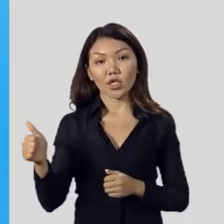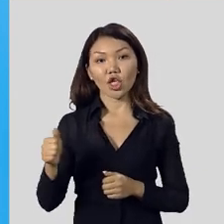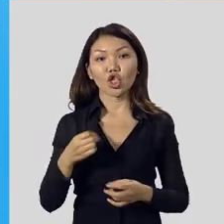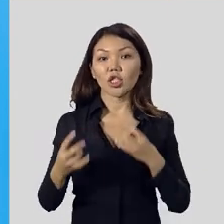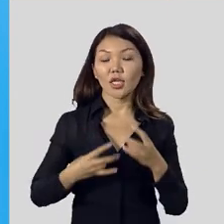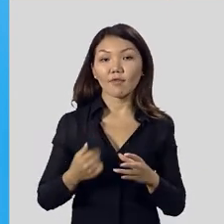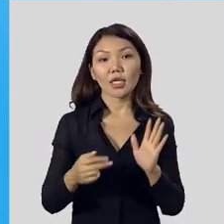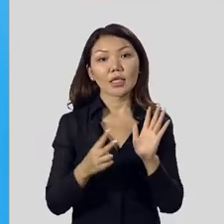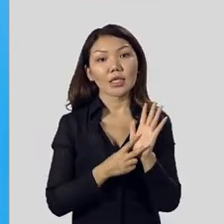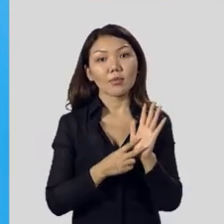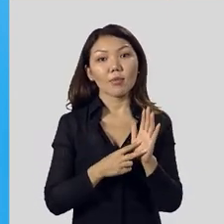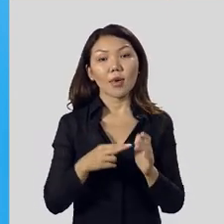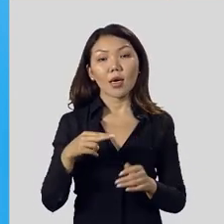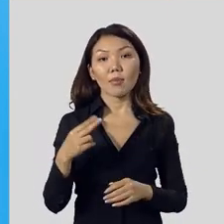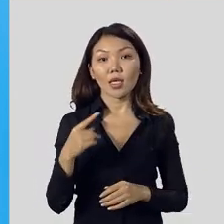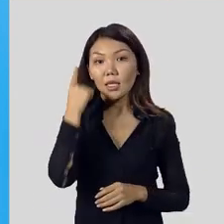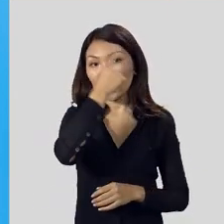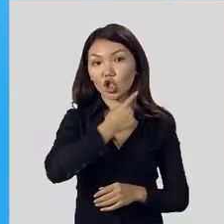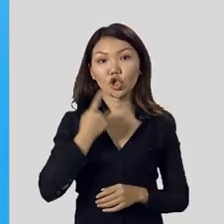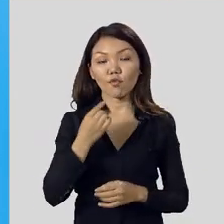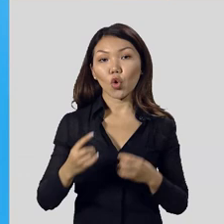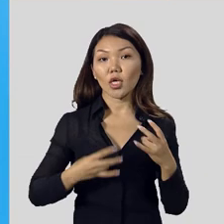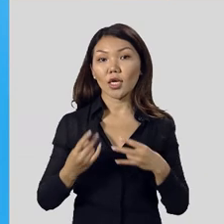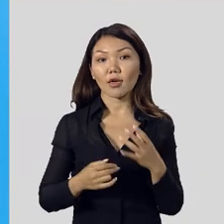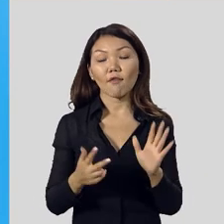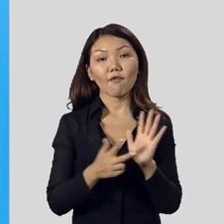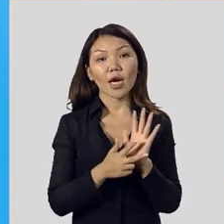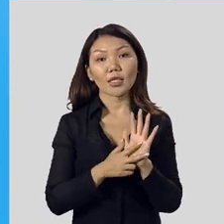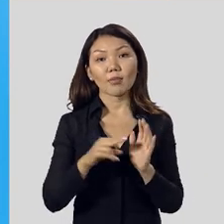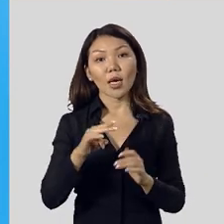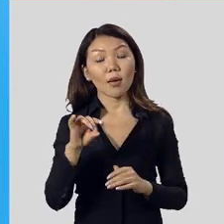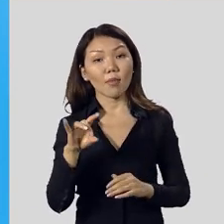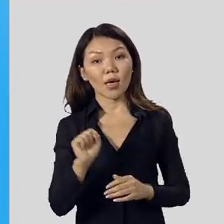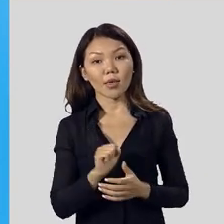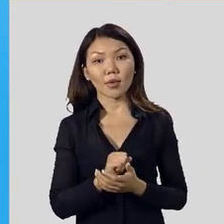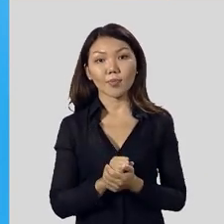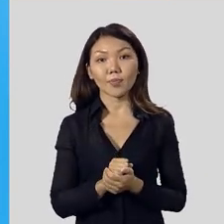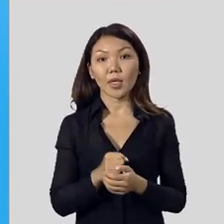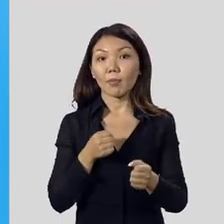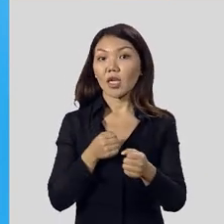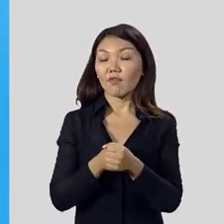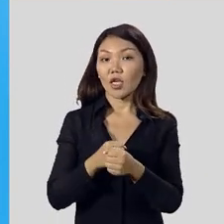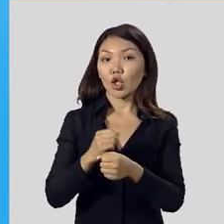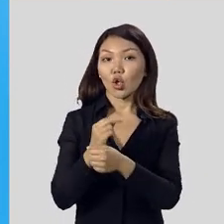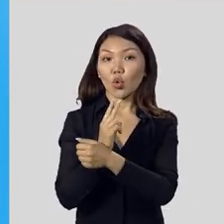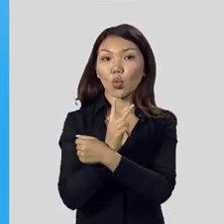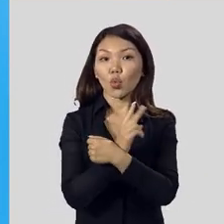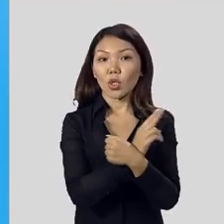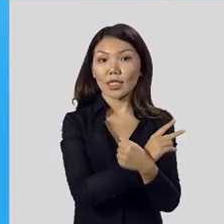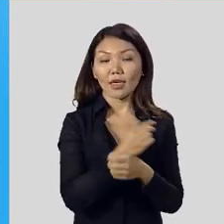Седьмая пара – лицевой нерв. Восьмая пара – предверно-улитковый